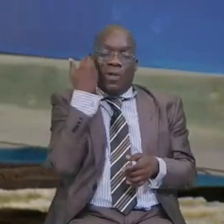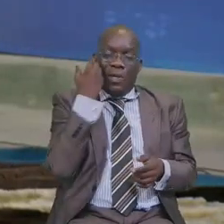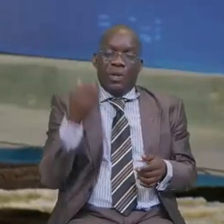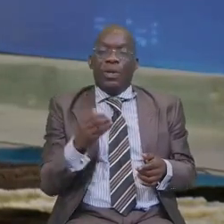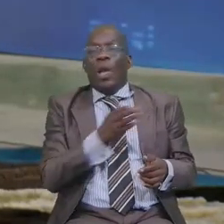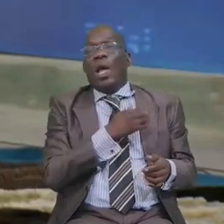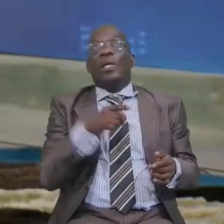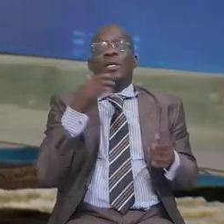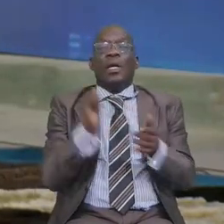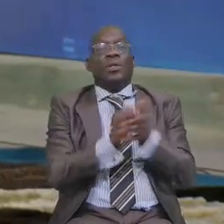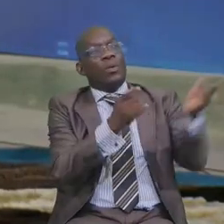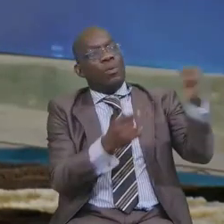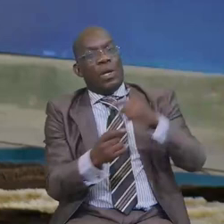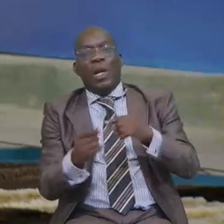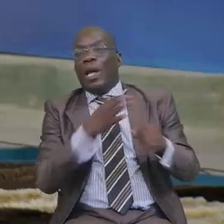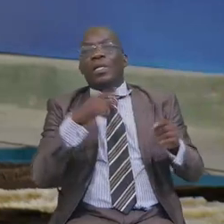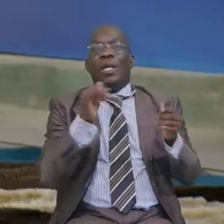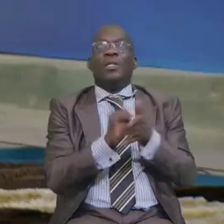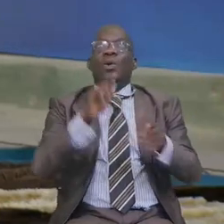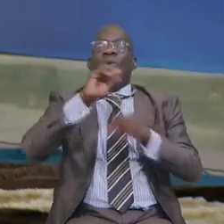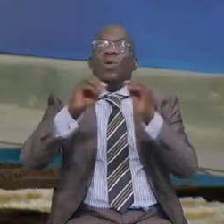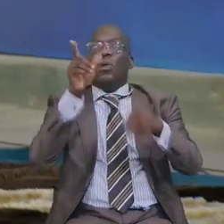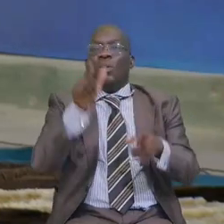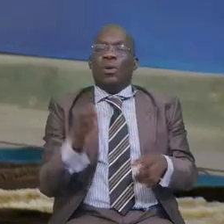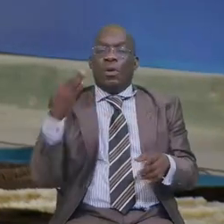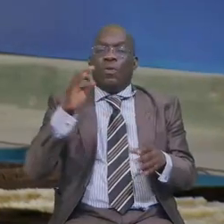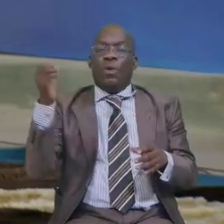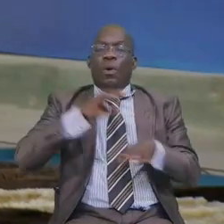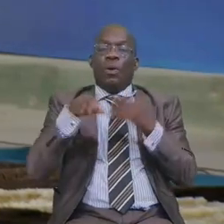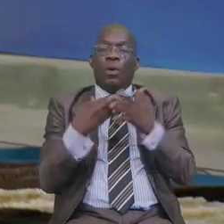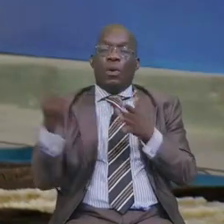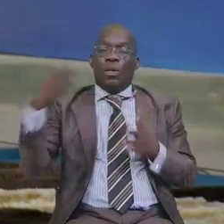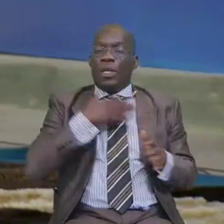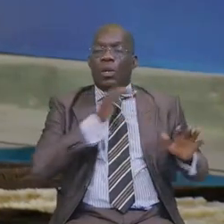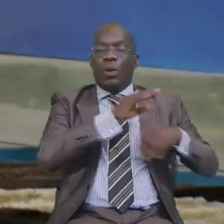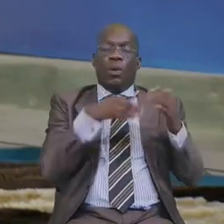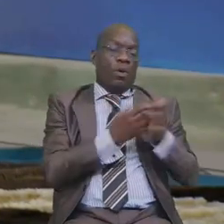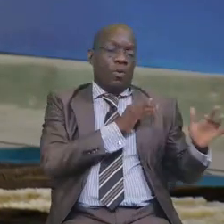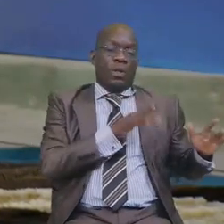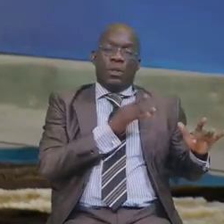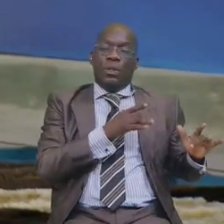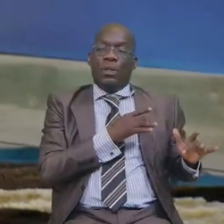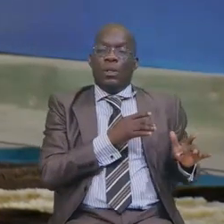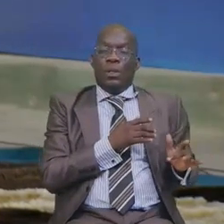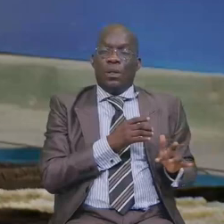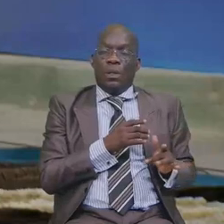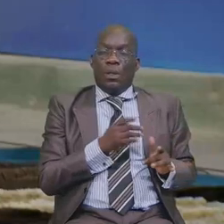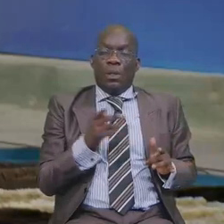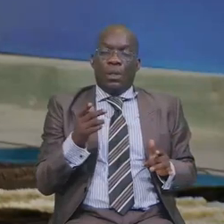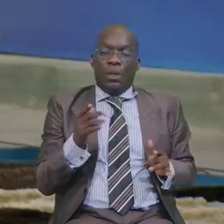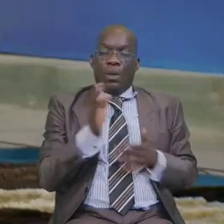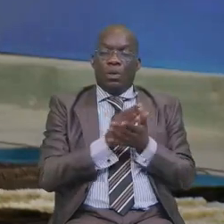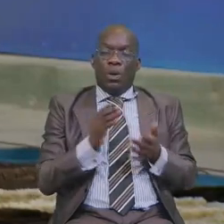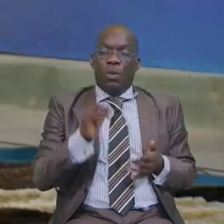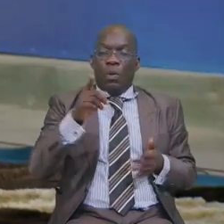toute grâce, Dieu de toute miséricorde. Nous avons des cours de justice dans notre pays. Quelqu'un a